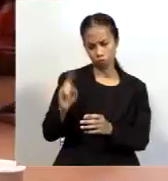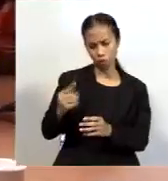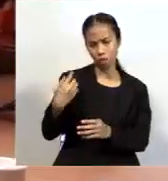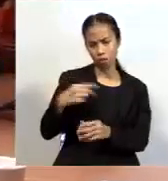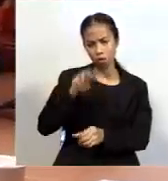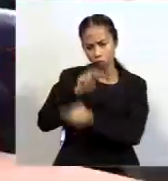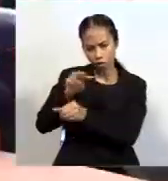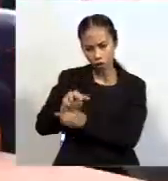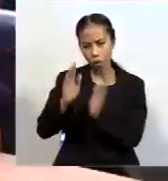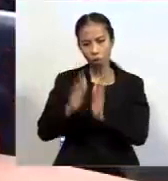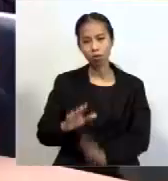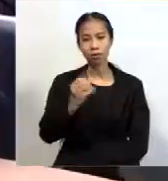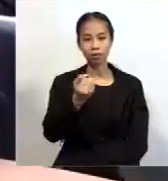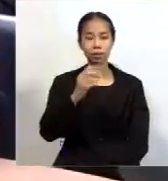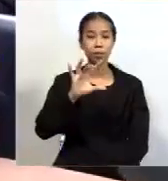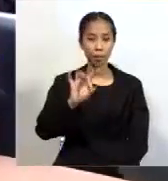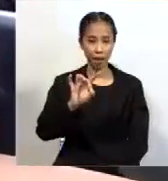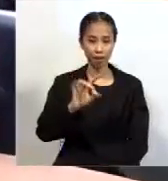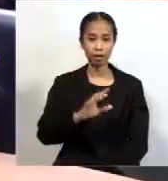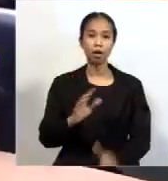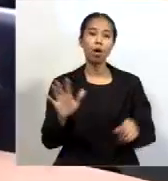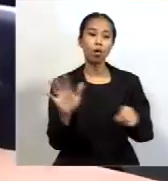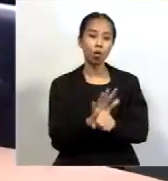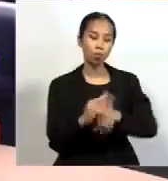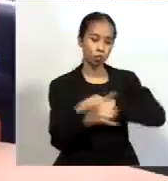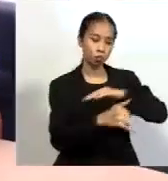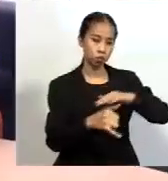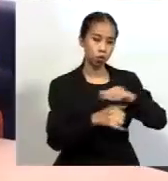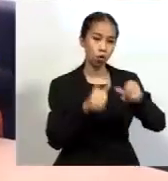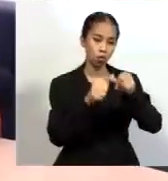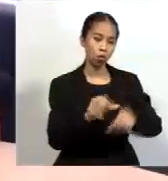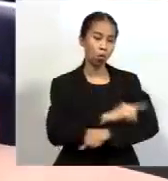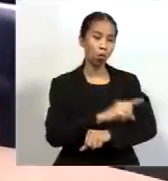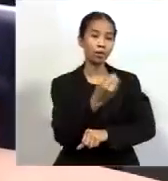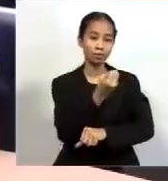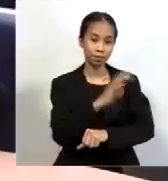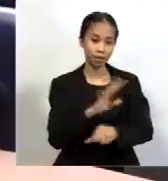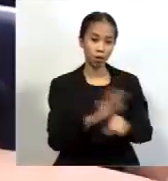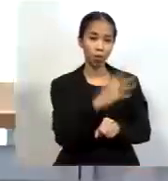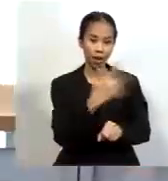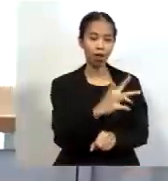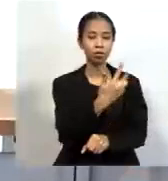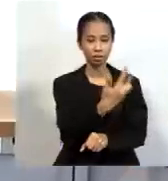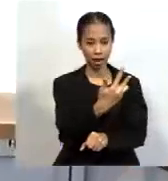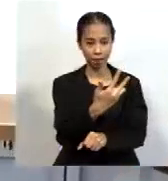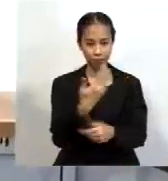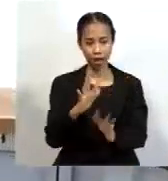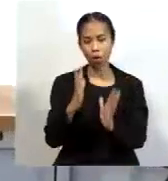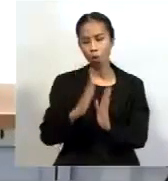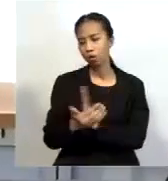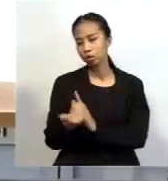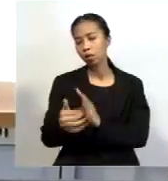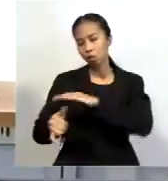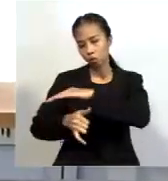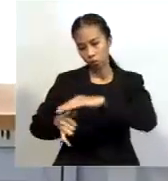วังจำนวน18คนครบ14วันแล้ว3คนนะคะที่เหลือยังคงกักตัวอยู่ที่บ้านภาพรวมยังไม่มี